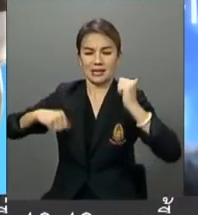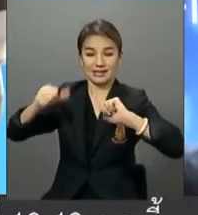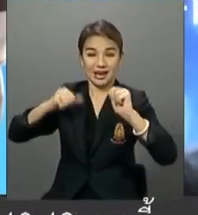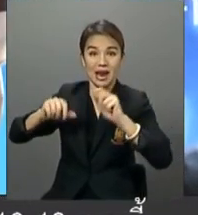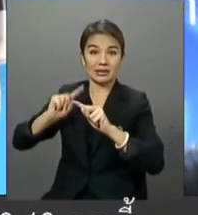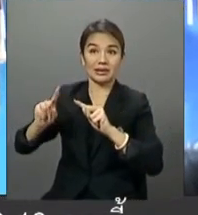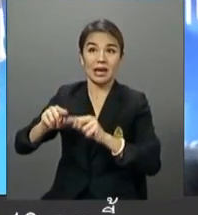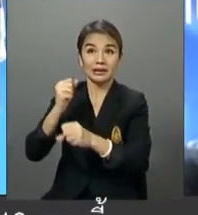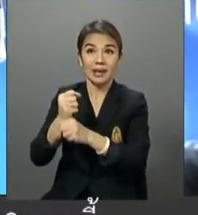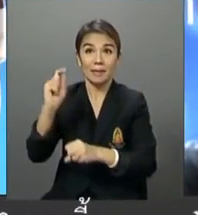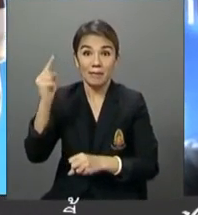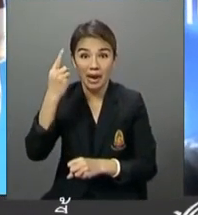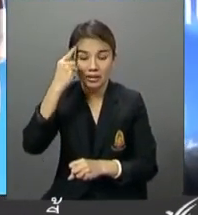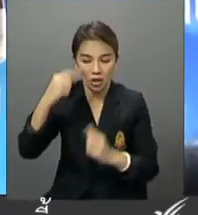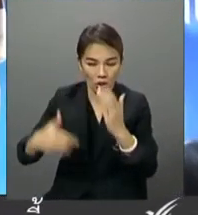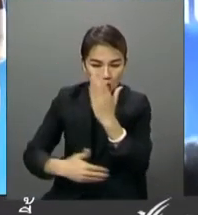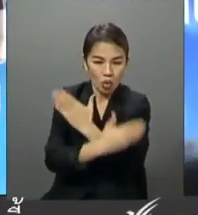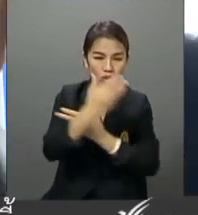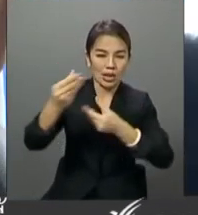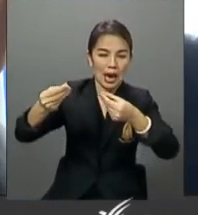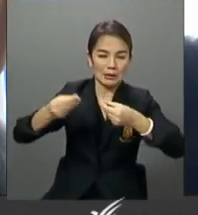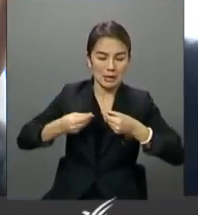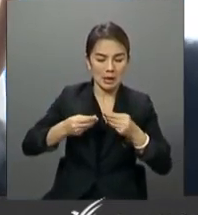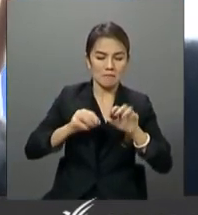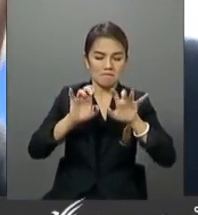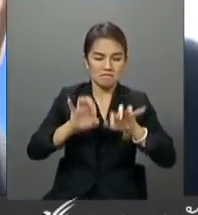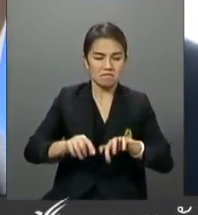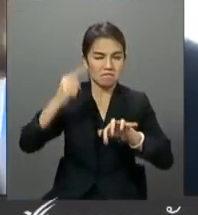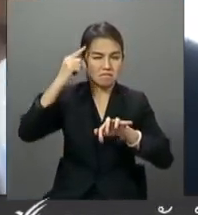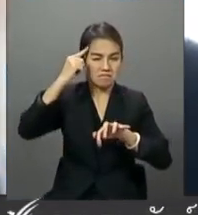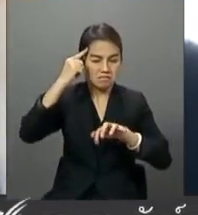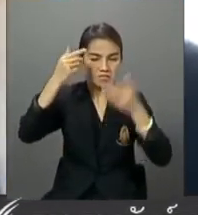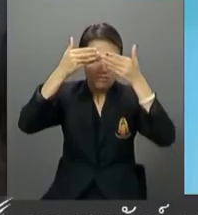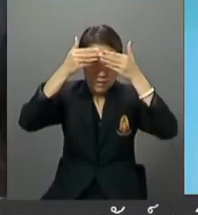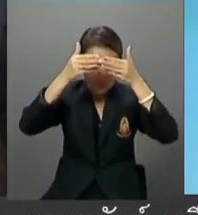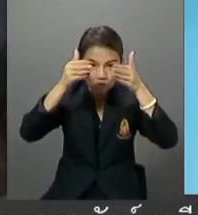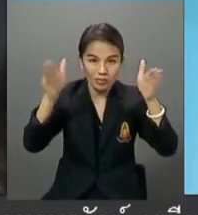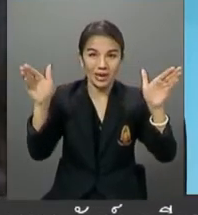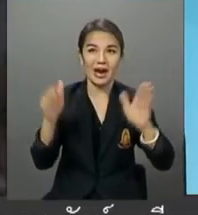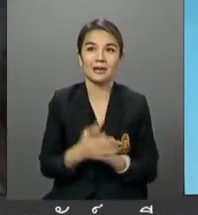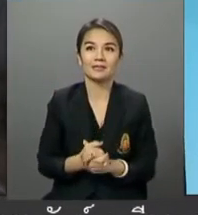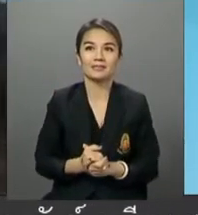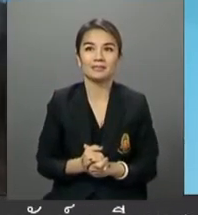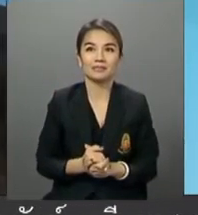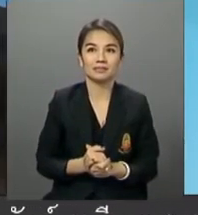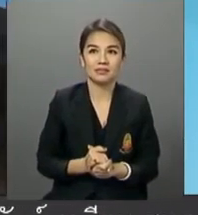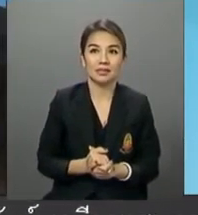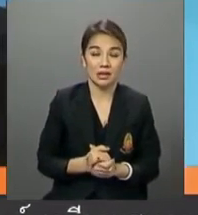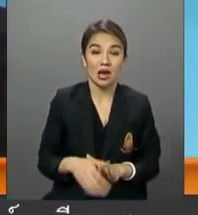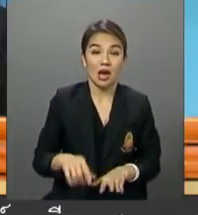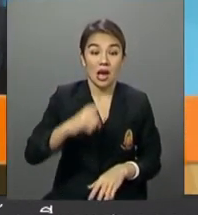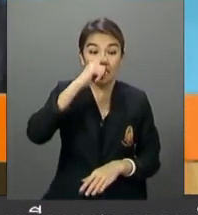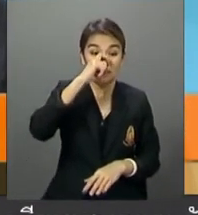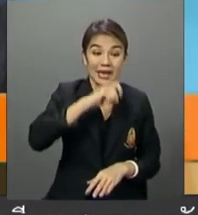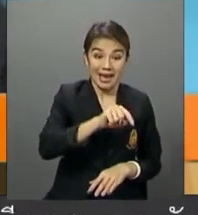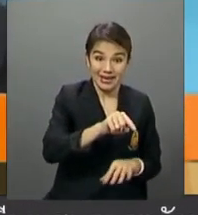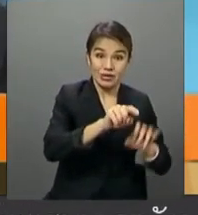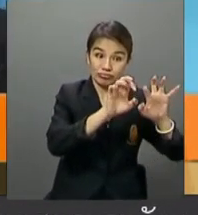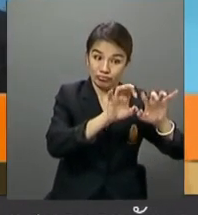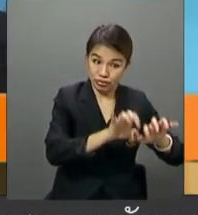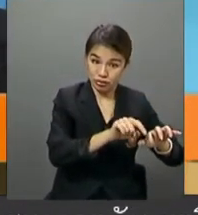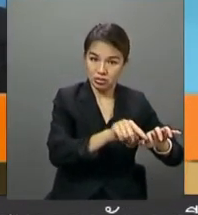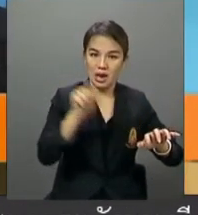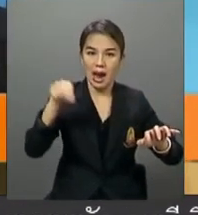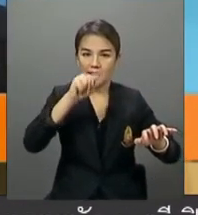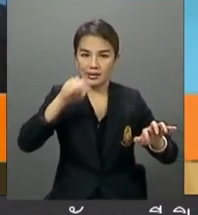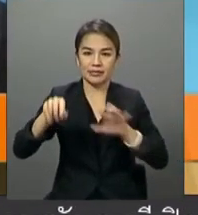หม่จะช่วยสร้างโอกาสด้านการเขียนในอนาคต ถ้าจะเขียนภาษาต้องเขียนภาษาอังกฤษด้วยเพราะว่าจะได้เข้าอินเตอร์ได้แล้วก็อยากนำเรื่